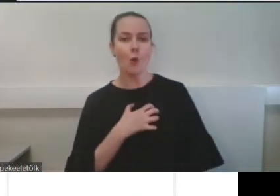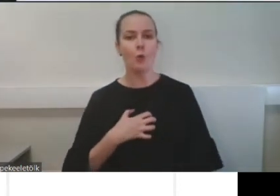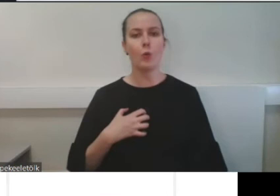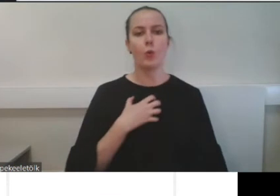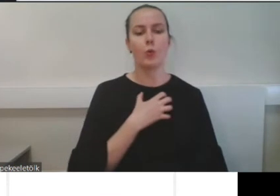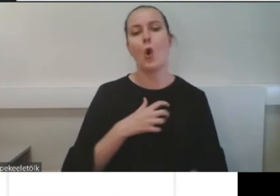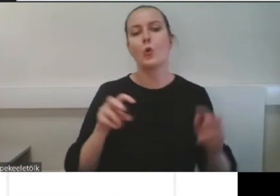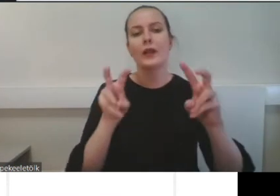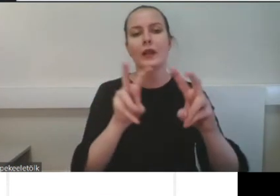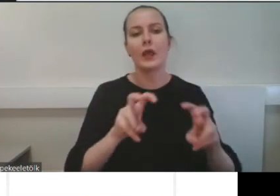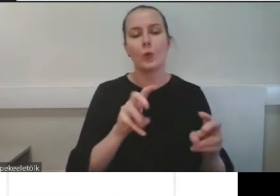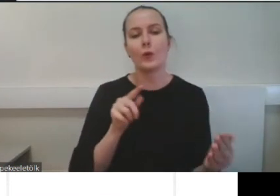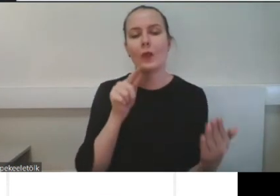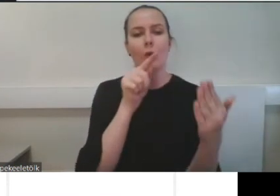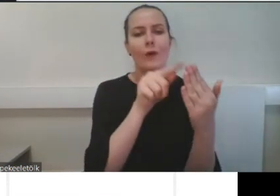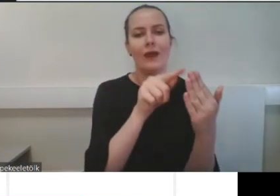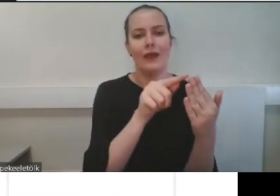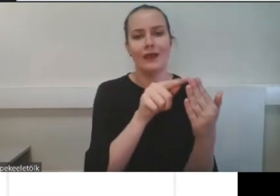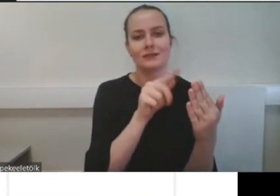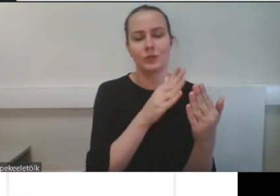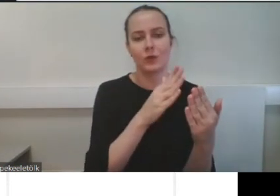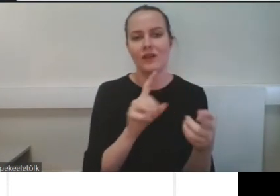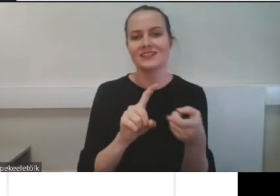siis toodud võrdlusena